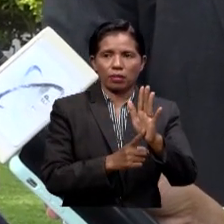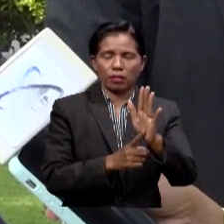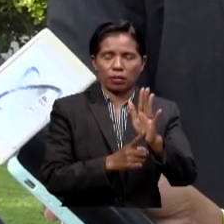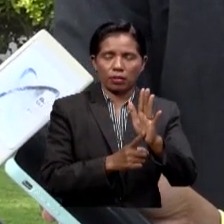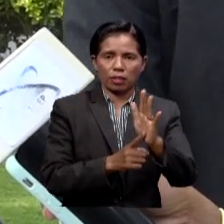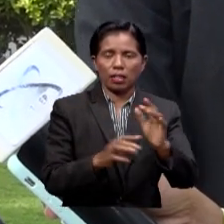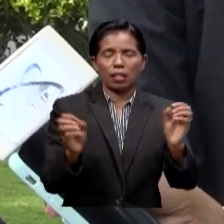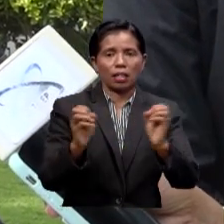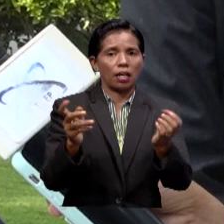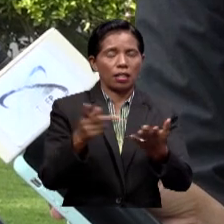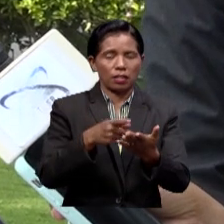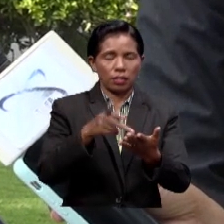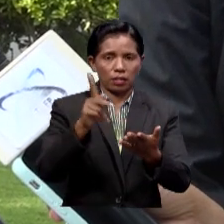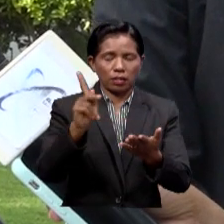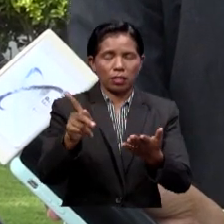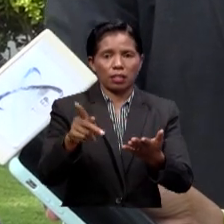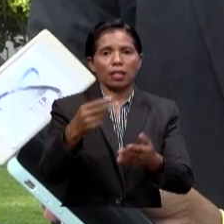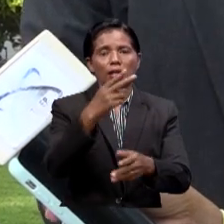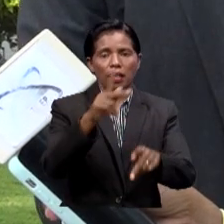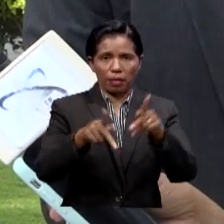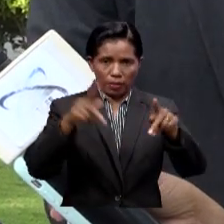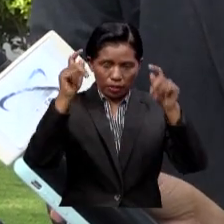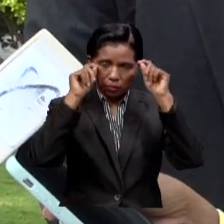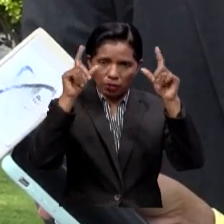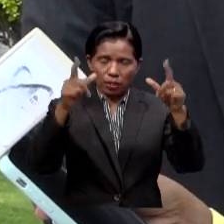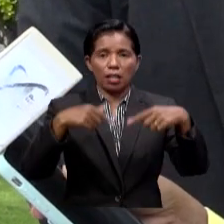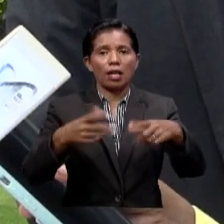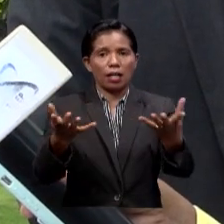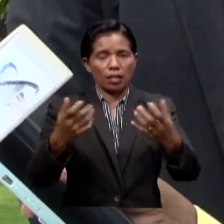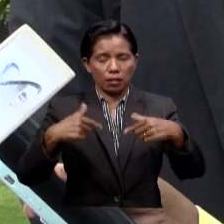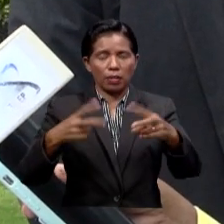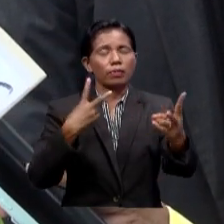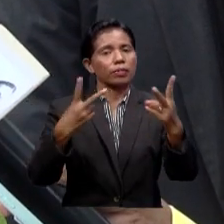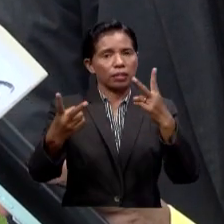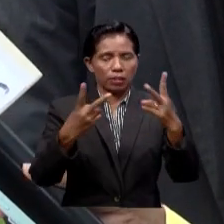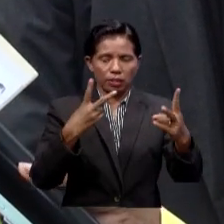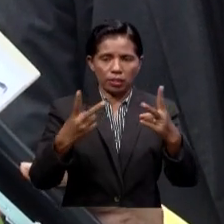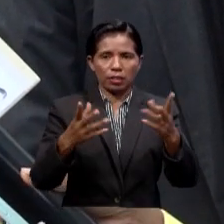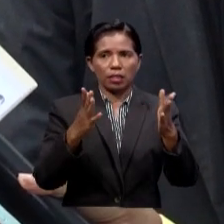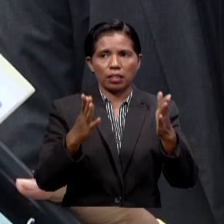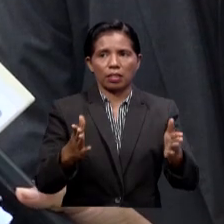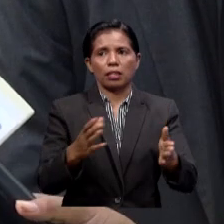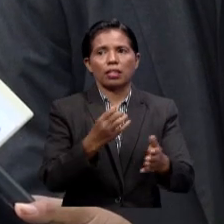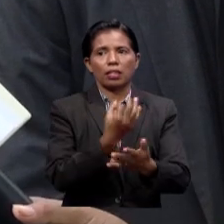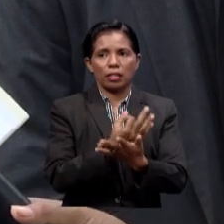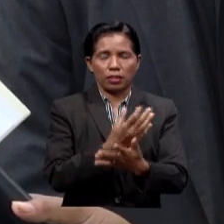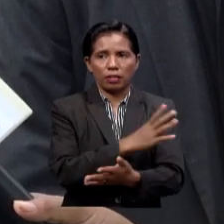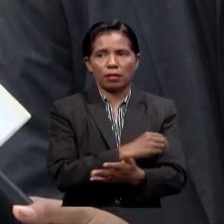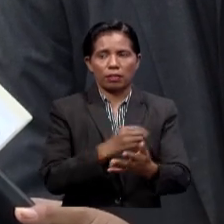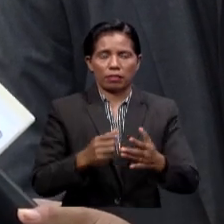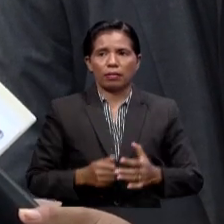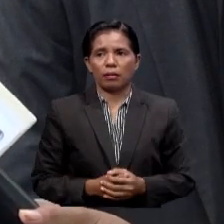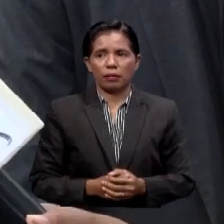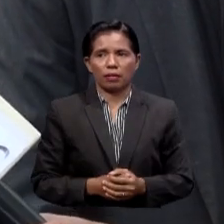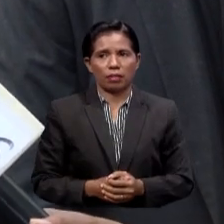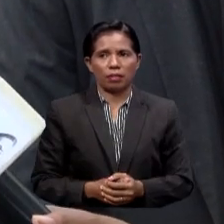visa kunjungan warga negara Timor Leste perlu menunjukkan paspor yang masih berlaku 6 bulan. Ini perlu